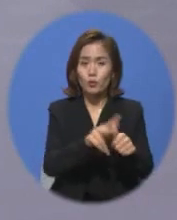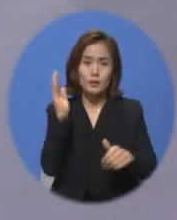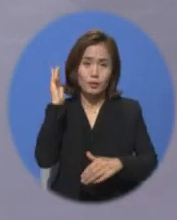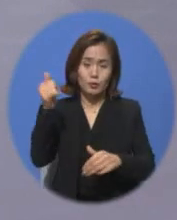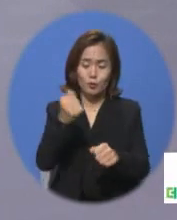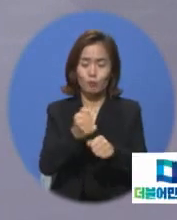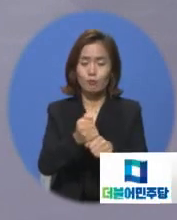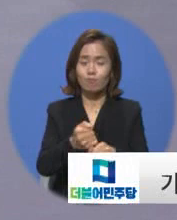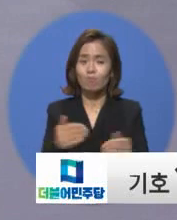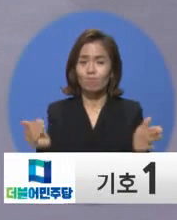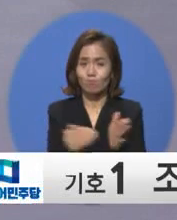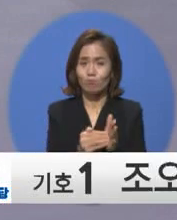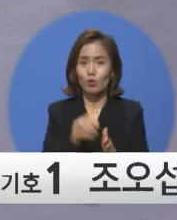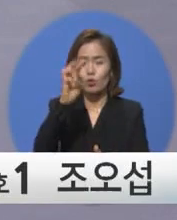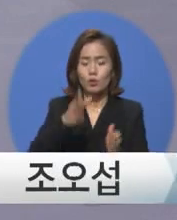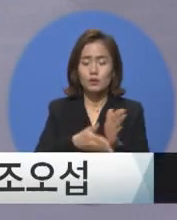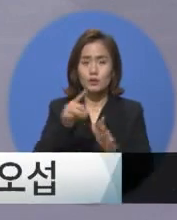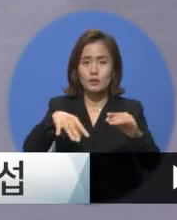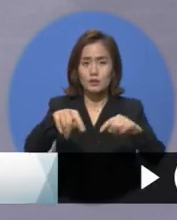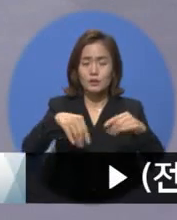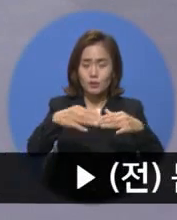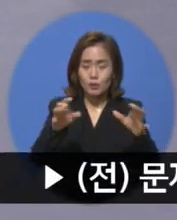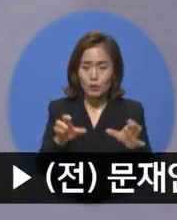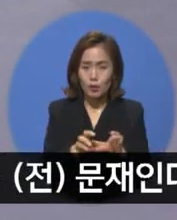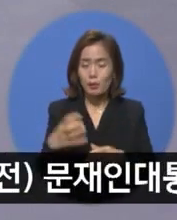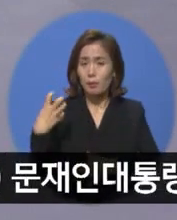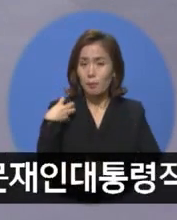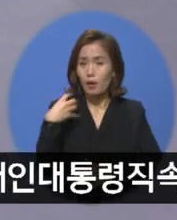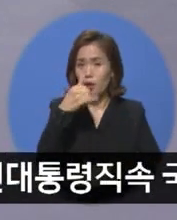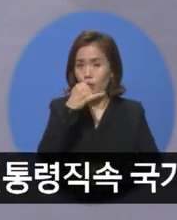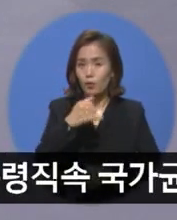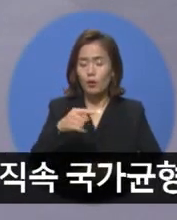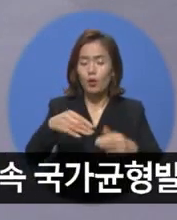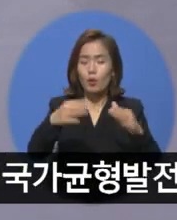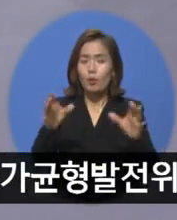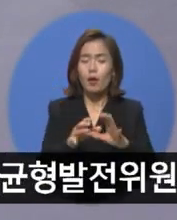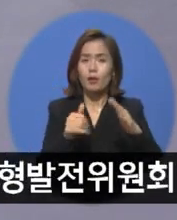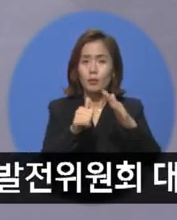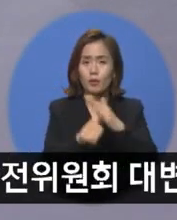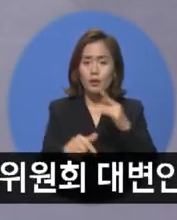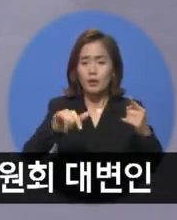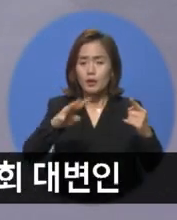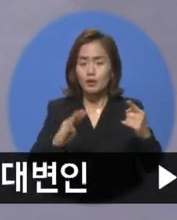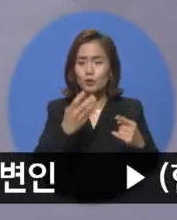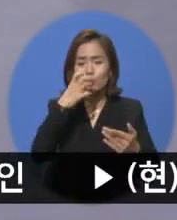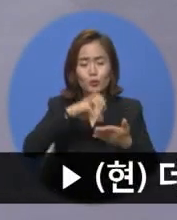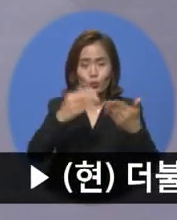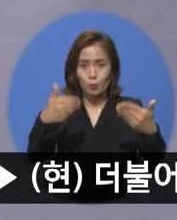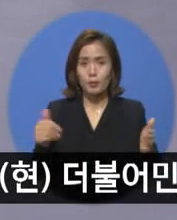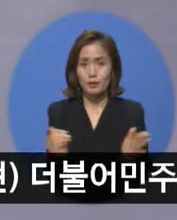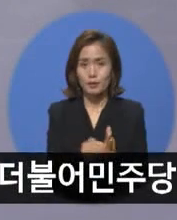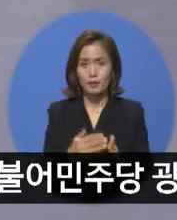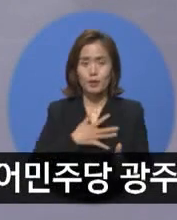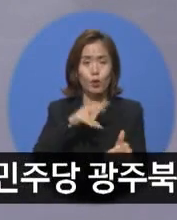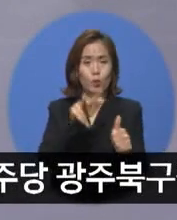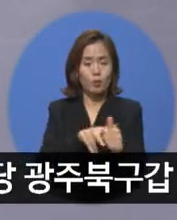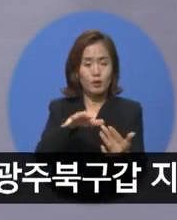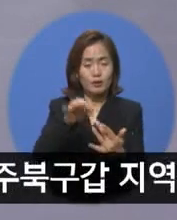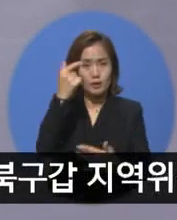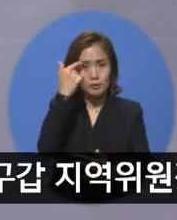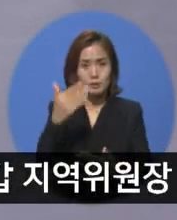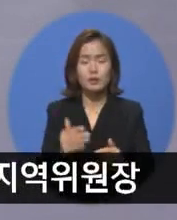대통령으로만들기위해노력했습니다.저는 광주시당 전략기획부부장으로근무하면서 당대표로부터일등상을받기도했습니다.